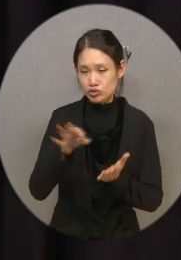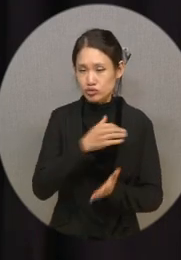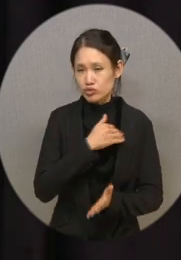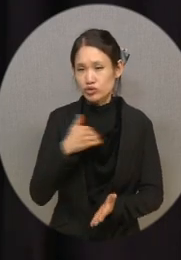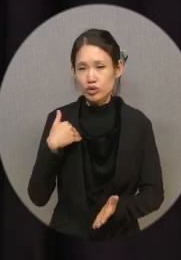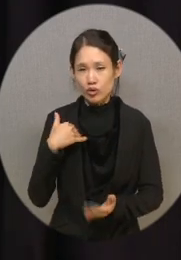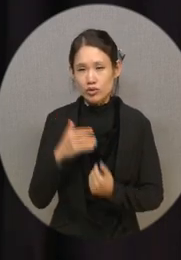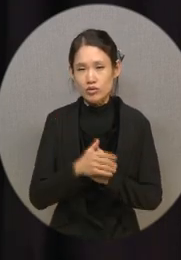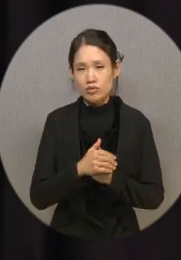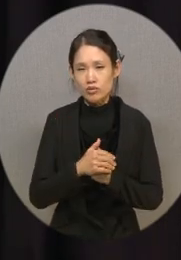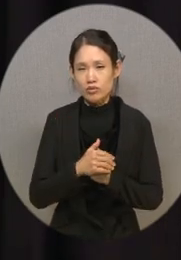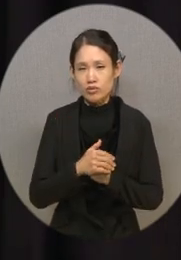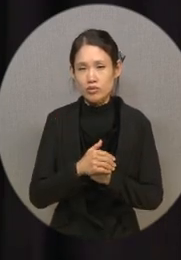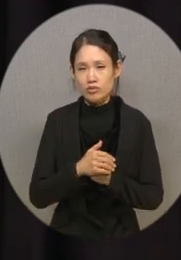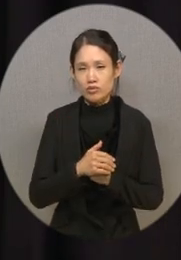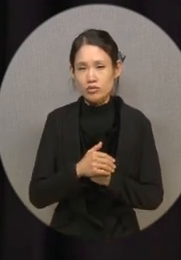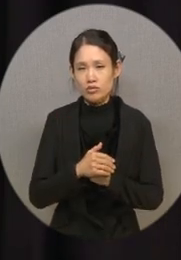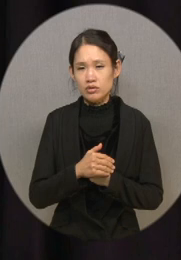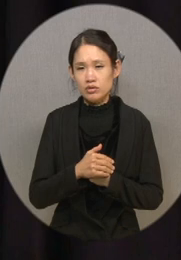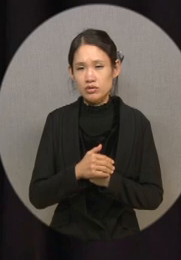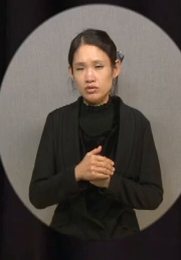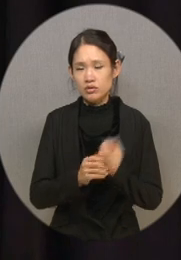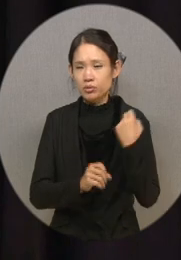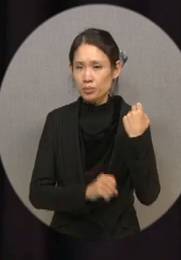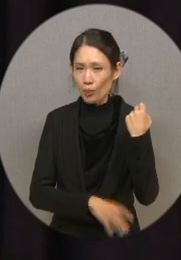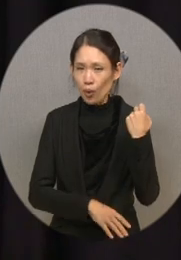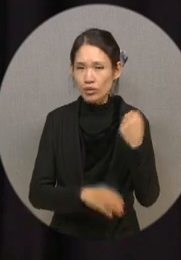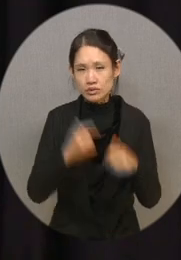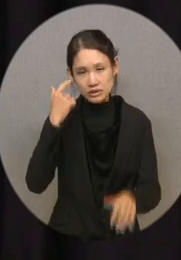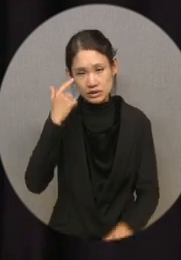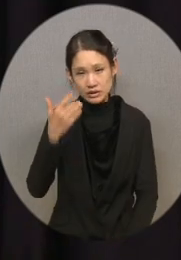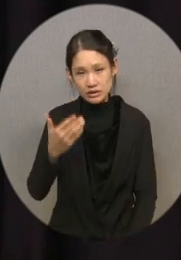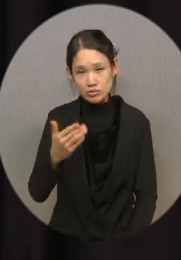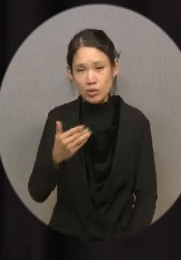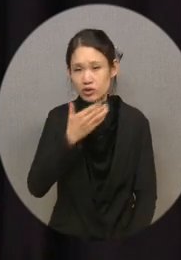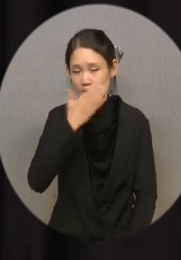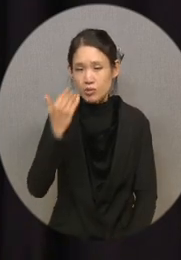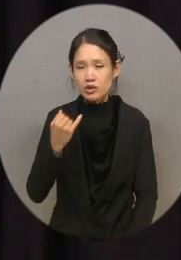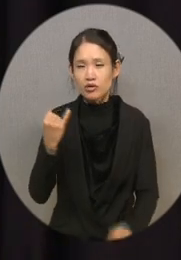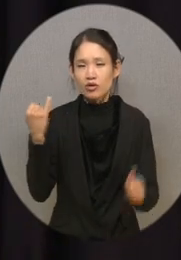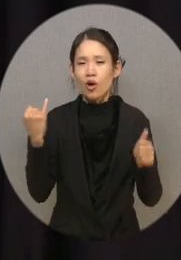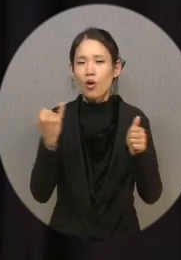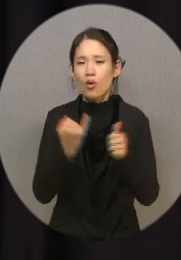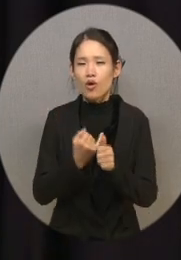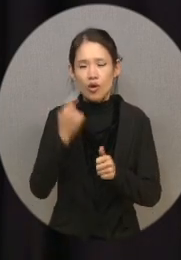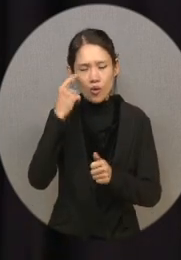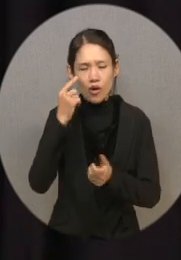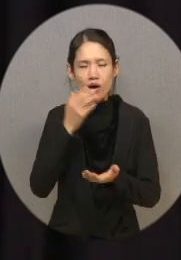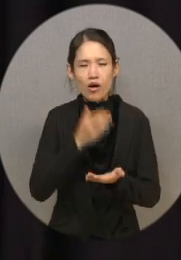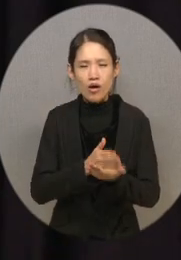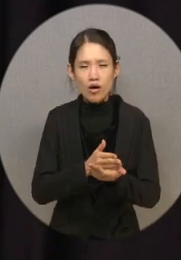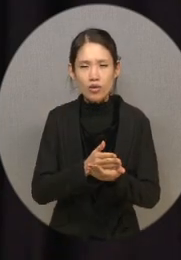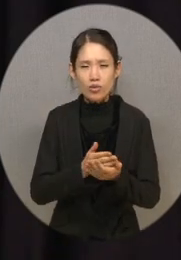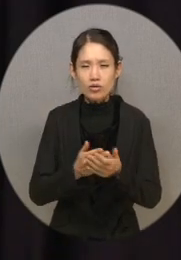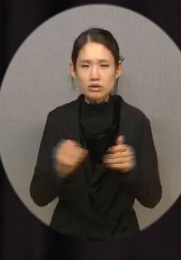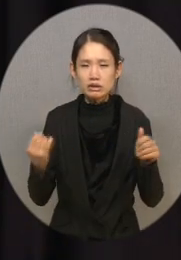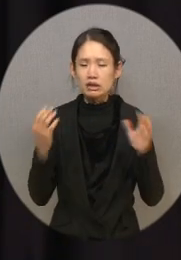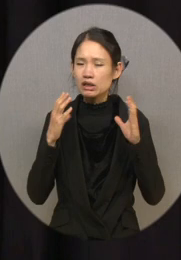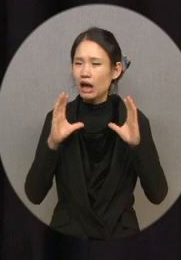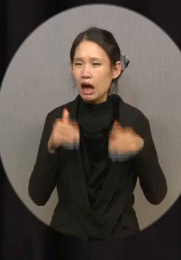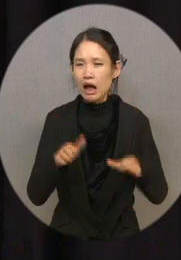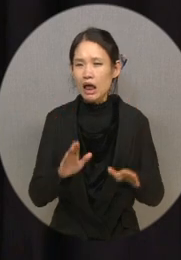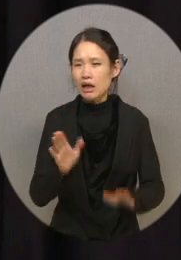넉넉하잖아요. 그래서 저는 본질, 젊은이들에게 왜 결혼을 안 하고 왜 아이를 안 낳으려고